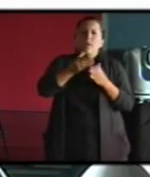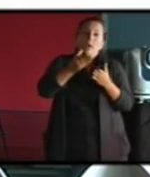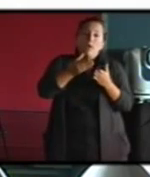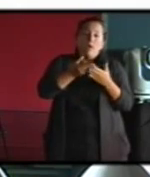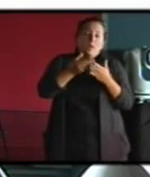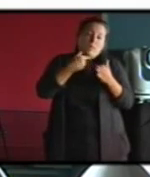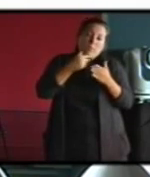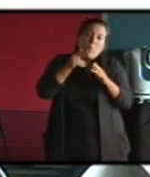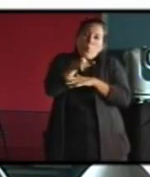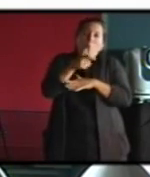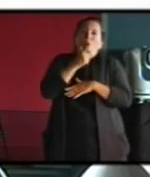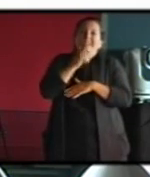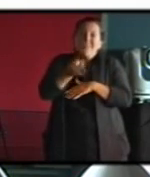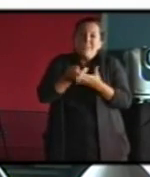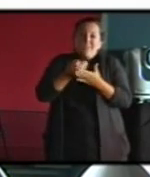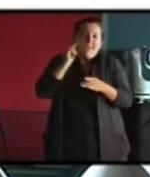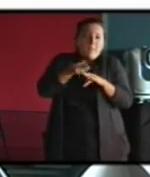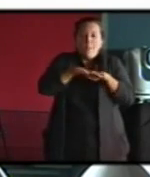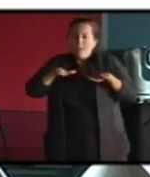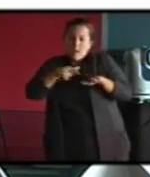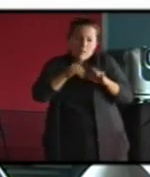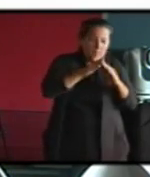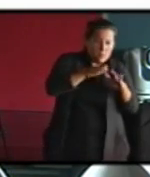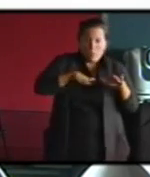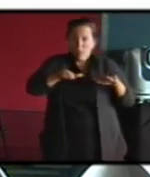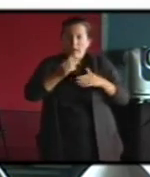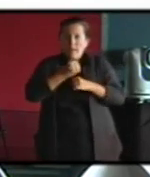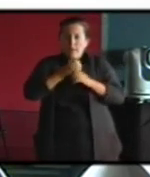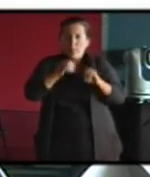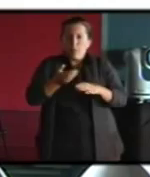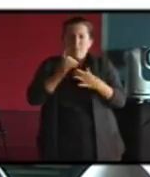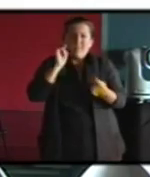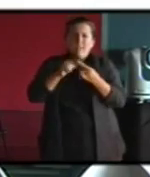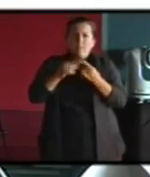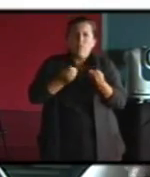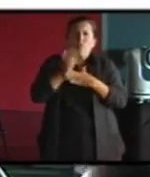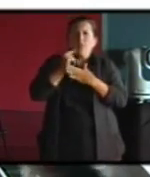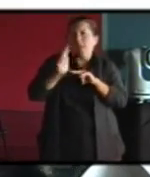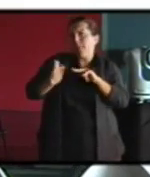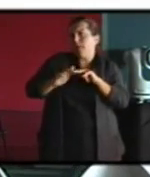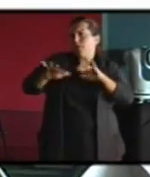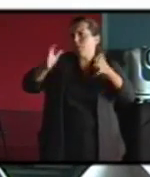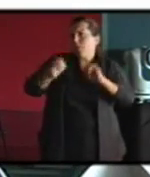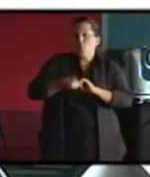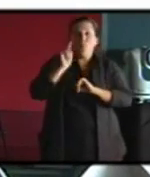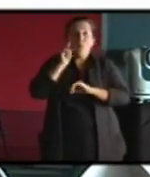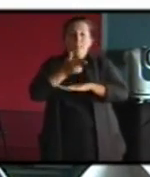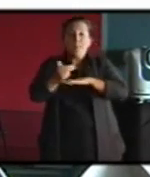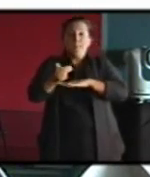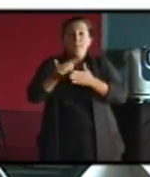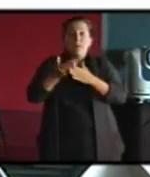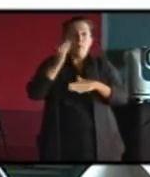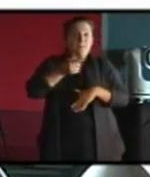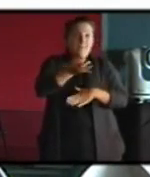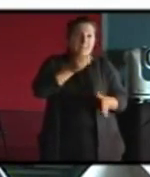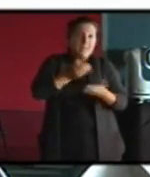On peut trouver des programmes un peu nouveaux qui apportent des réponses en matière de logement, parce qu'on sait tous que autant en bureau on est comme